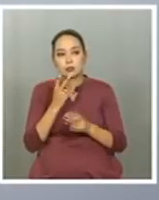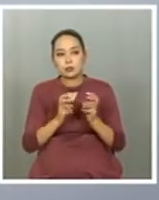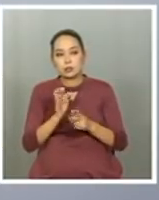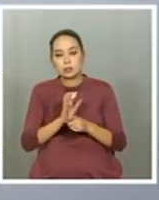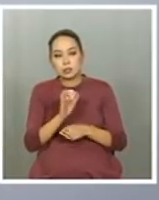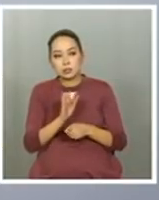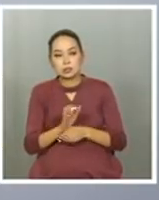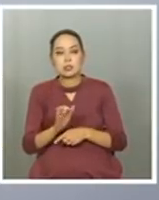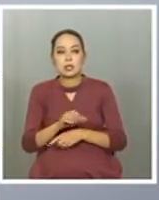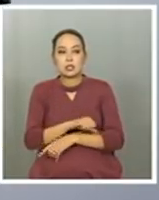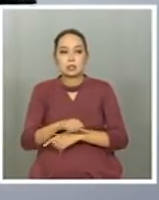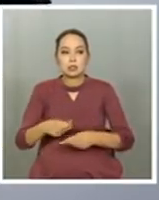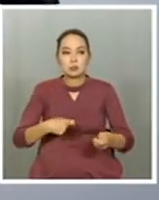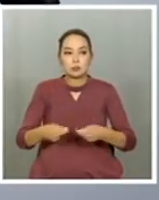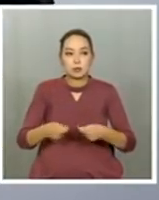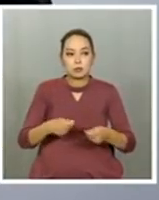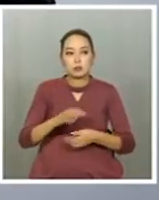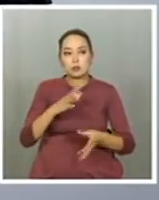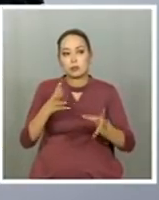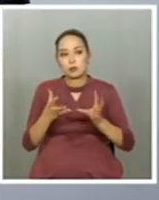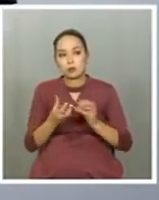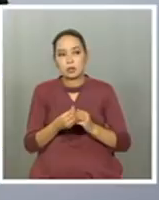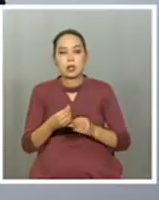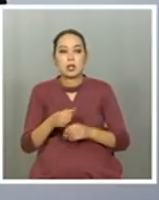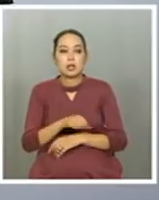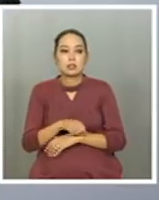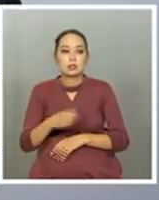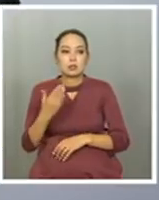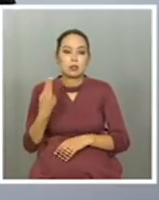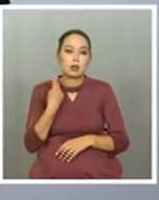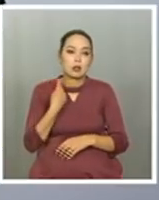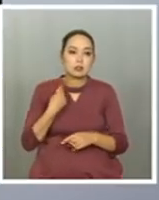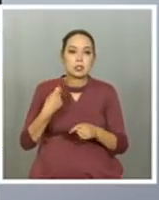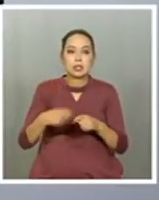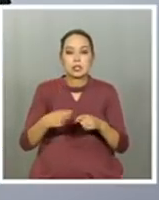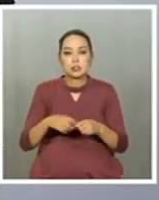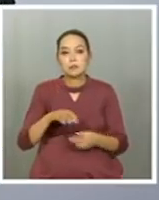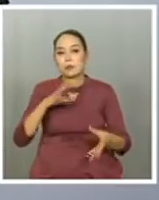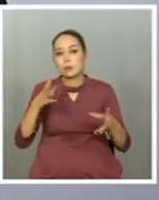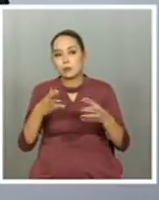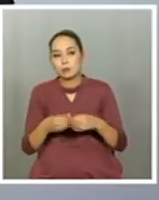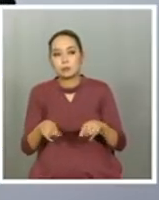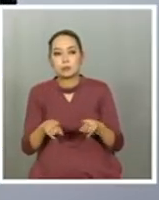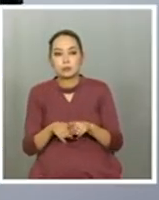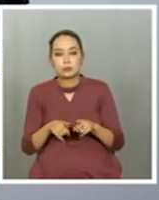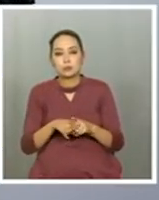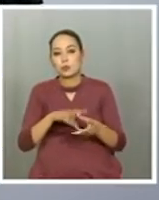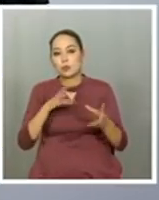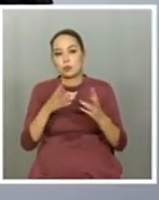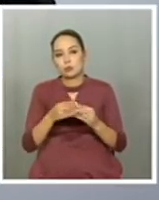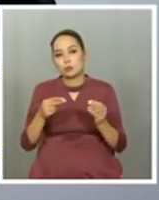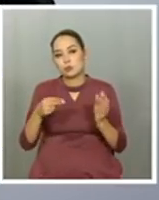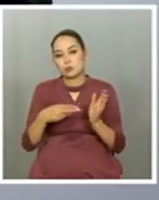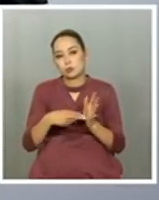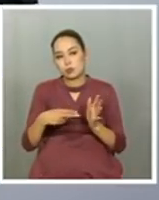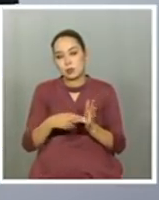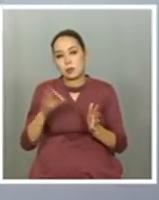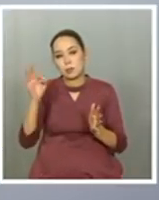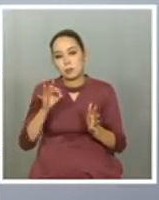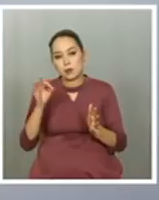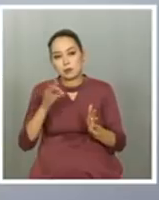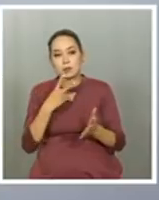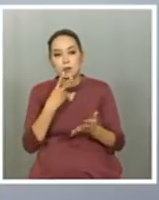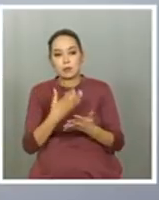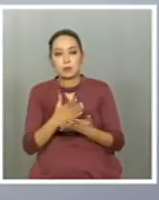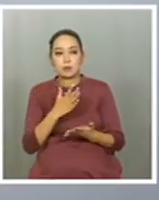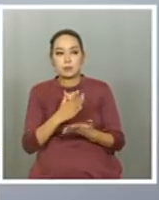сыртқы қарыз, инвестициялар бұлардың барлығы, яғни белгілі бір мөлшерді, белгілі бір сумманы немесе пайызды құрайды. Сондықтан